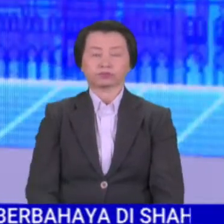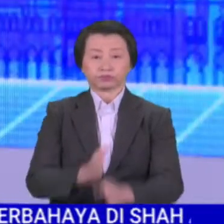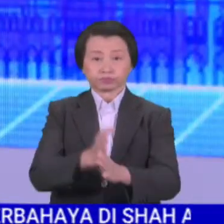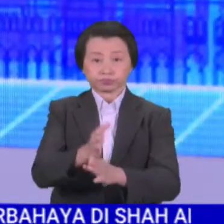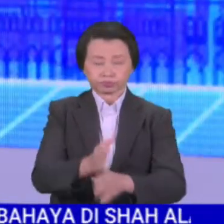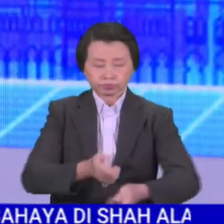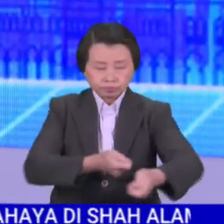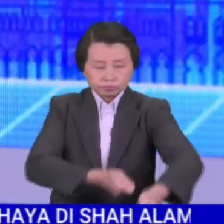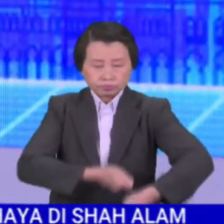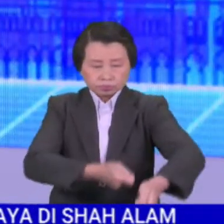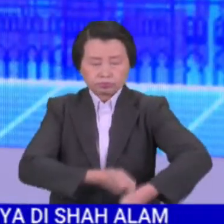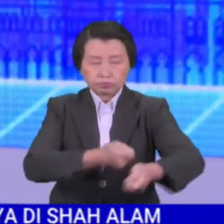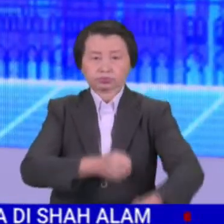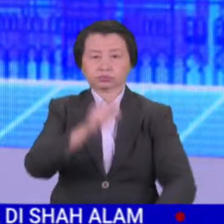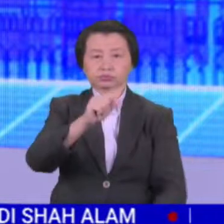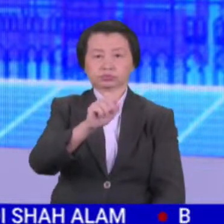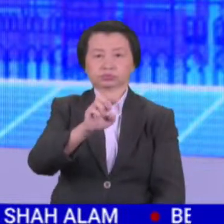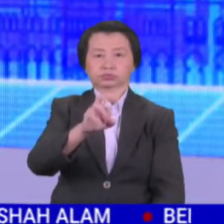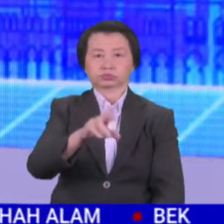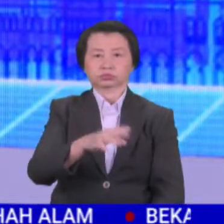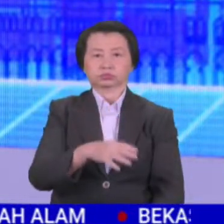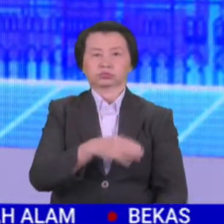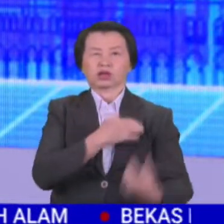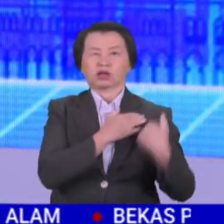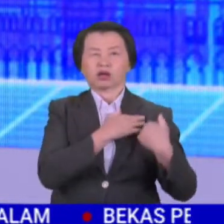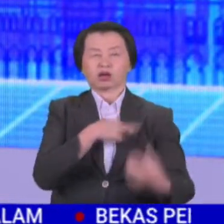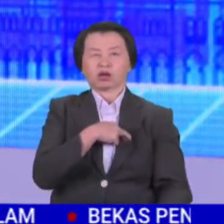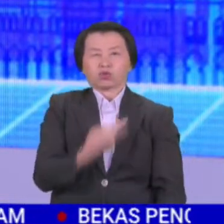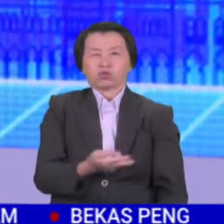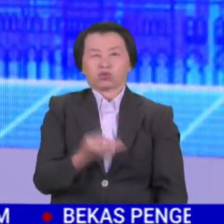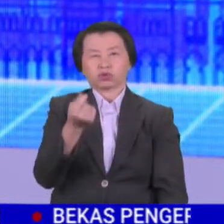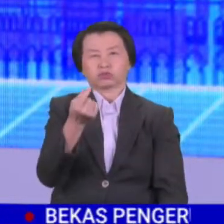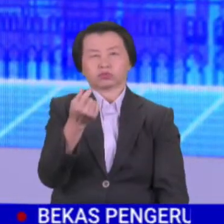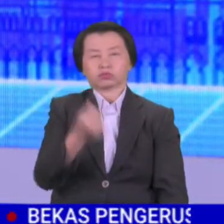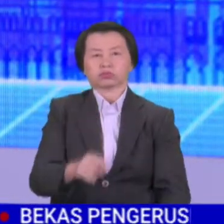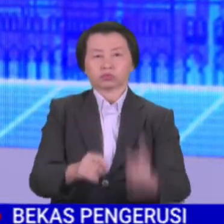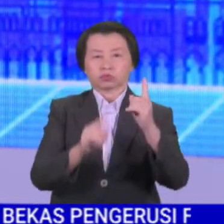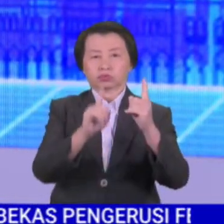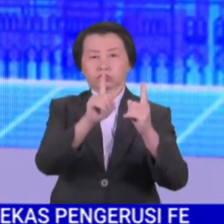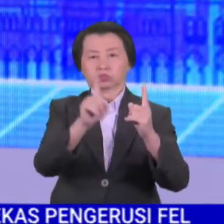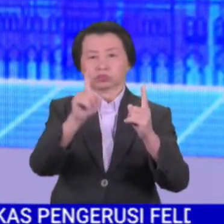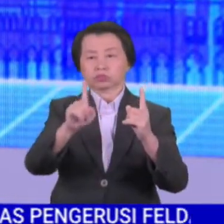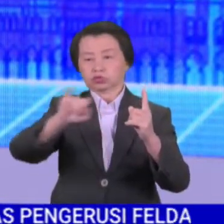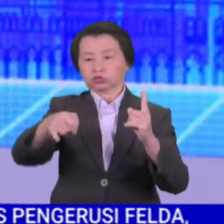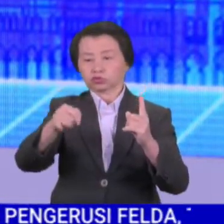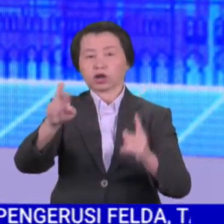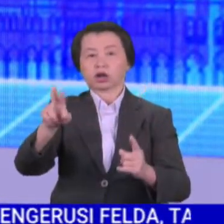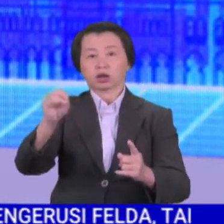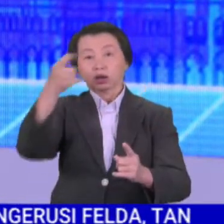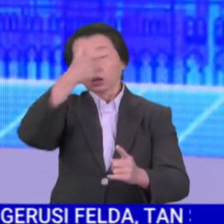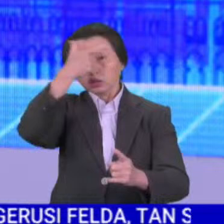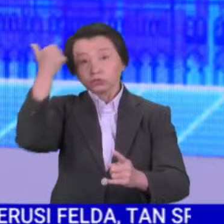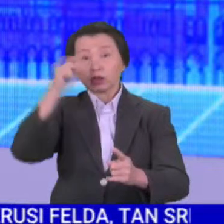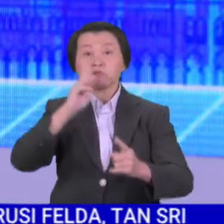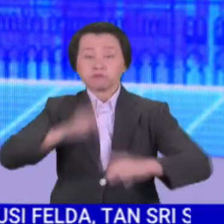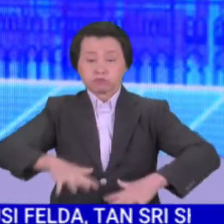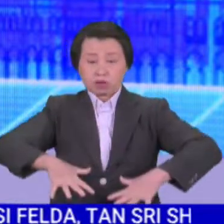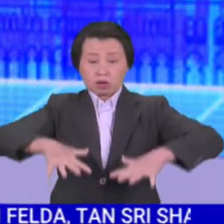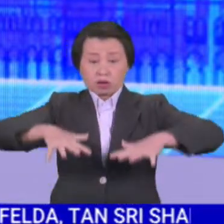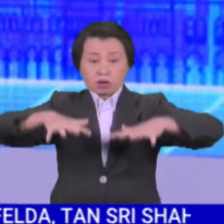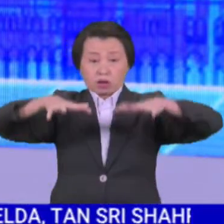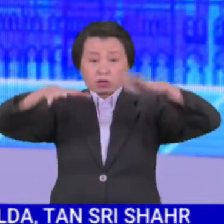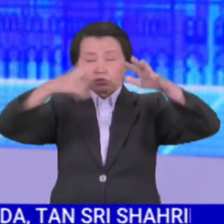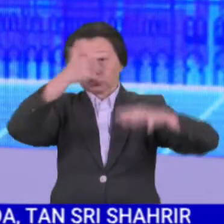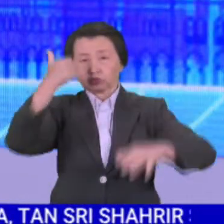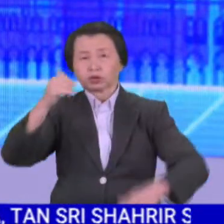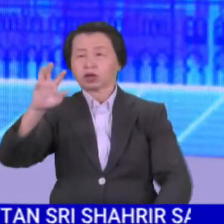Sektor pertanian dan agro makanan menanggung kerugian dianggarkan lebih 111 juta ringgit akibat banjir susulan monsun